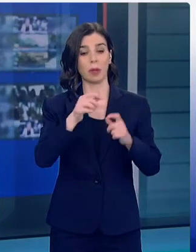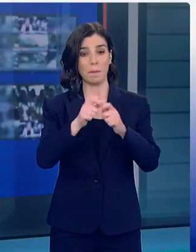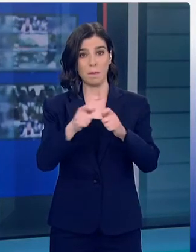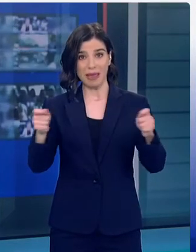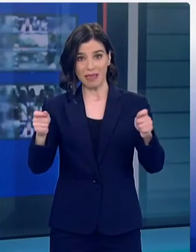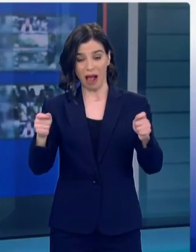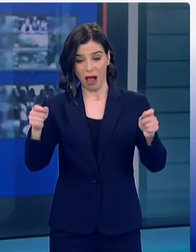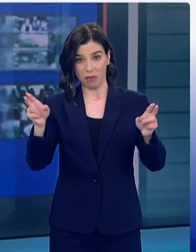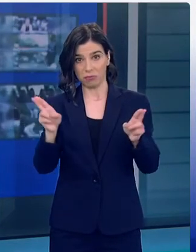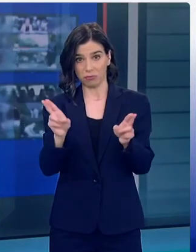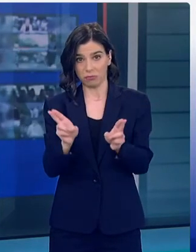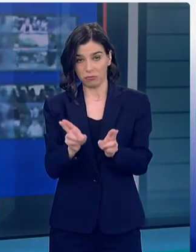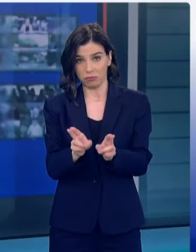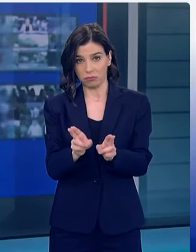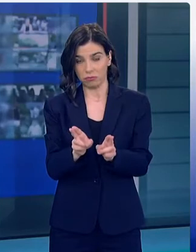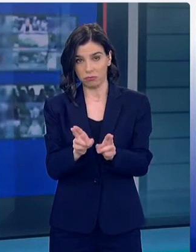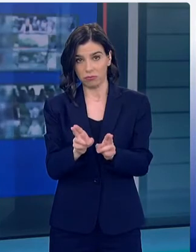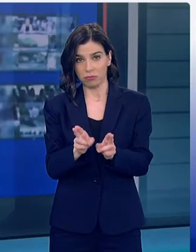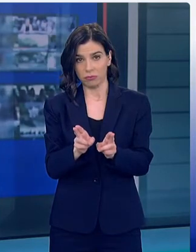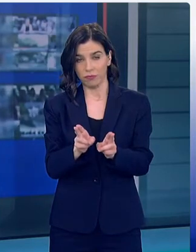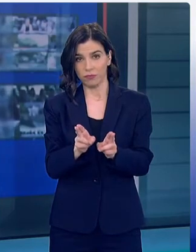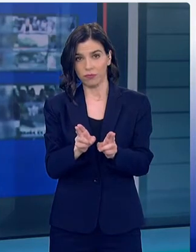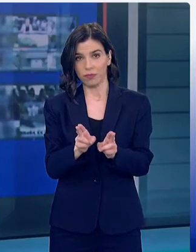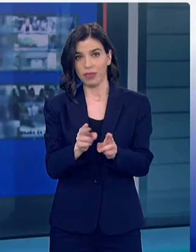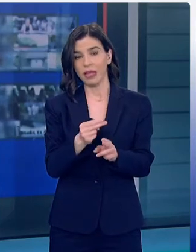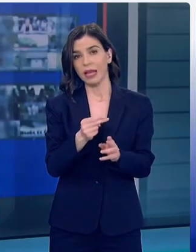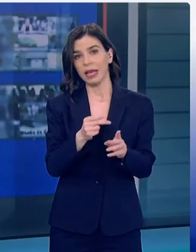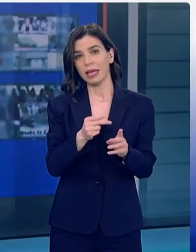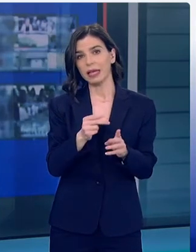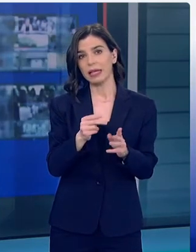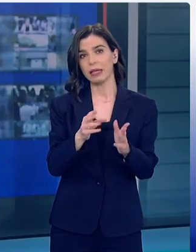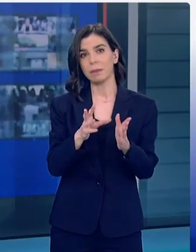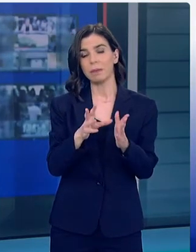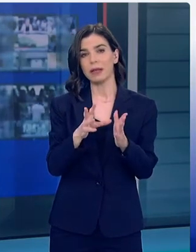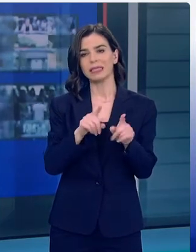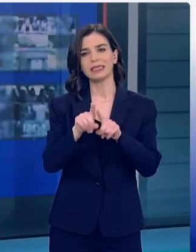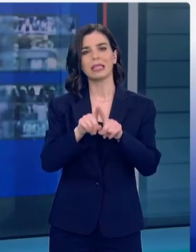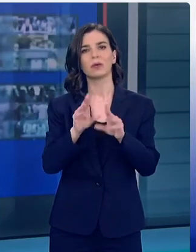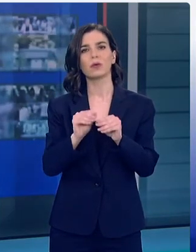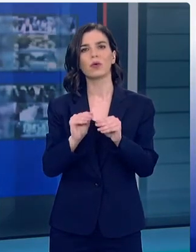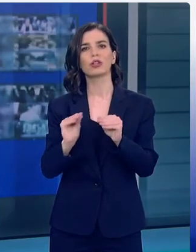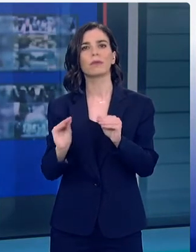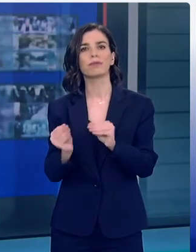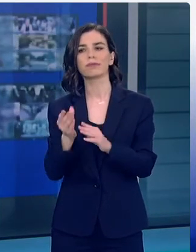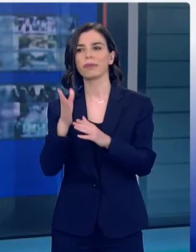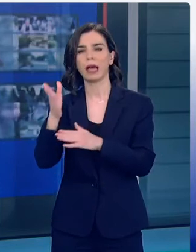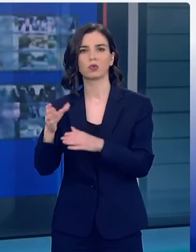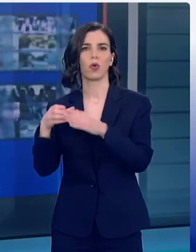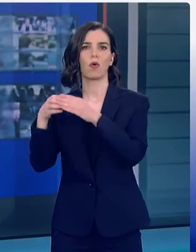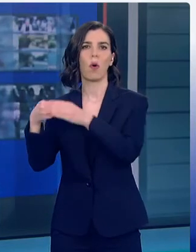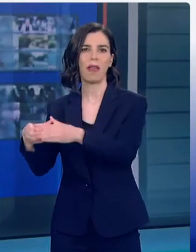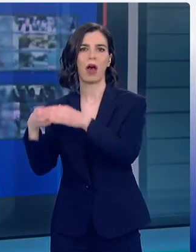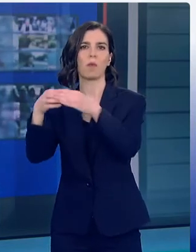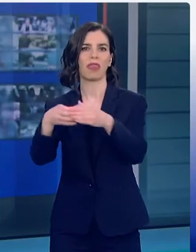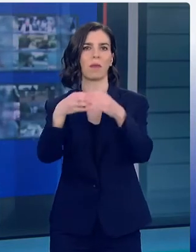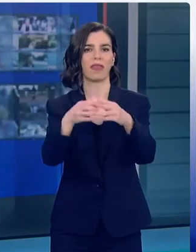μέτρων δεν έχει να κάνει με την εμφάνιση των κινητών μονάδων στους δρόμους, διότι οι κινητές μονάδες